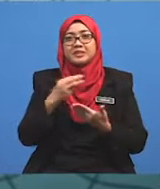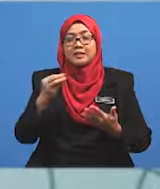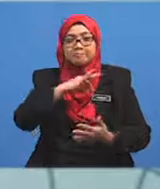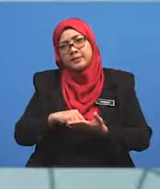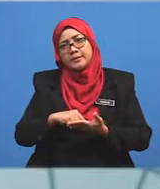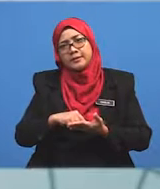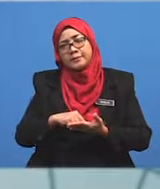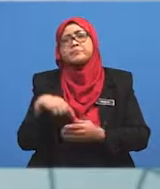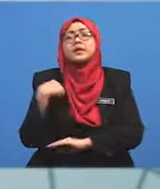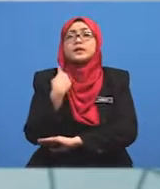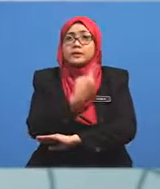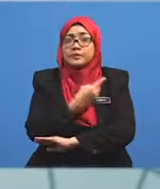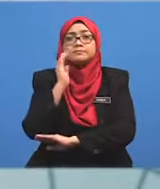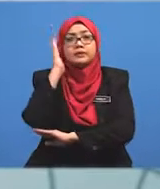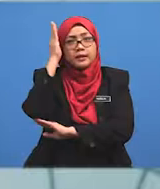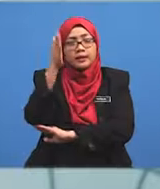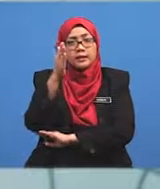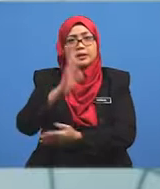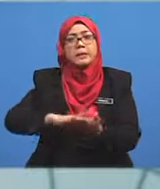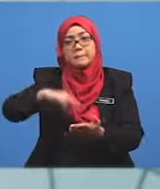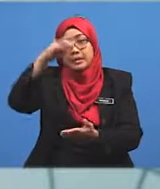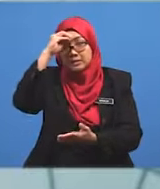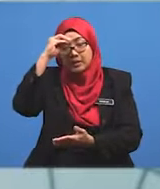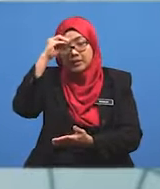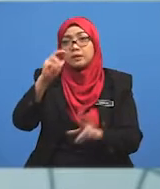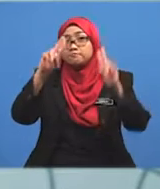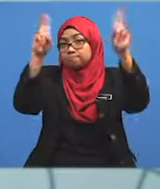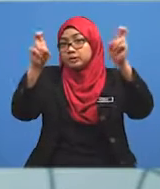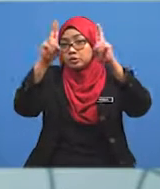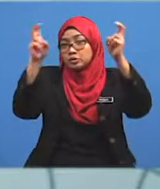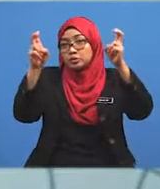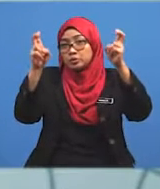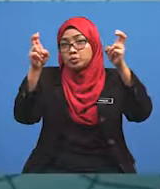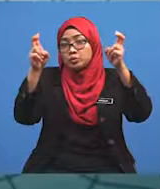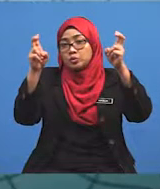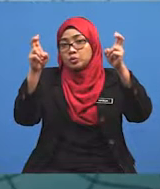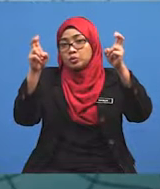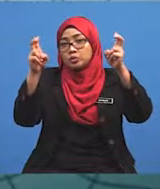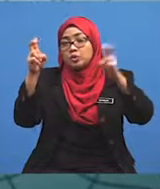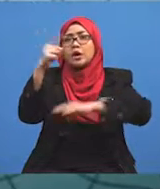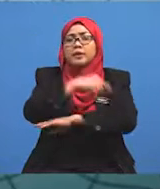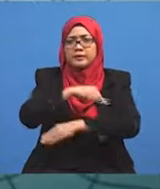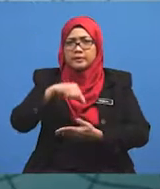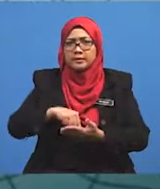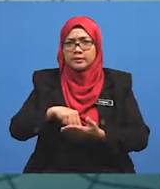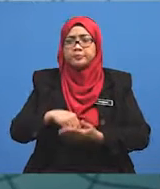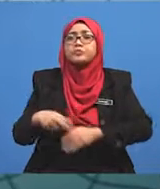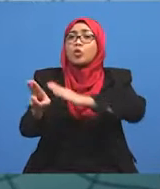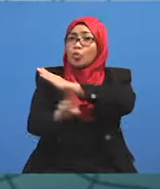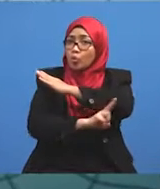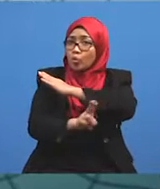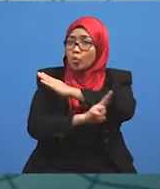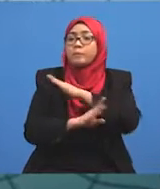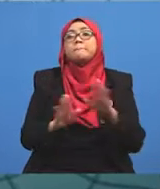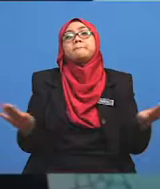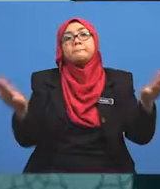ini. Kita akan berkongsi satu tajuk dalam pengajian Al-Quran, iaitu hukum menutup